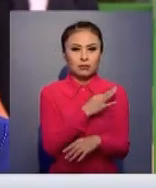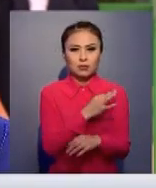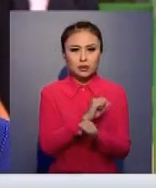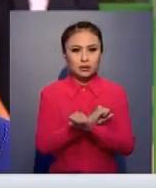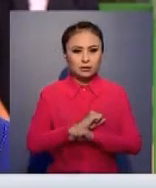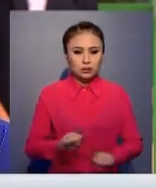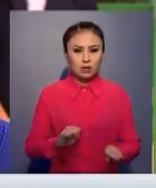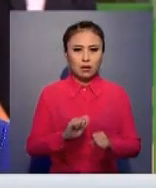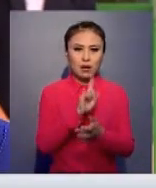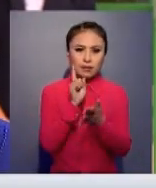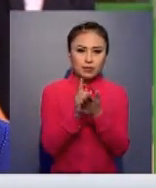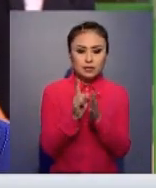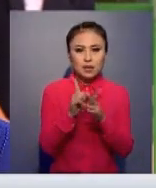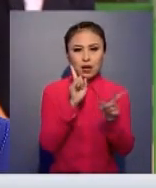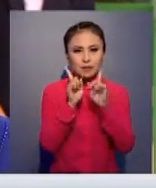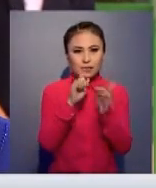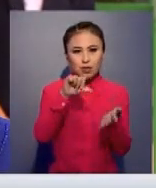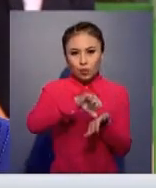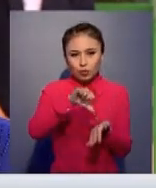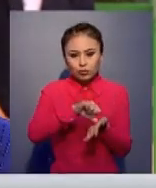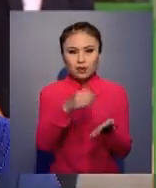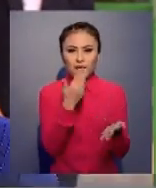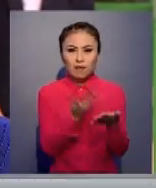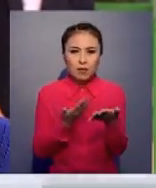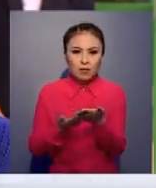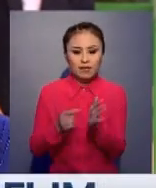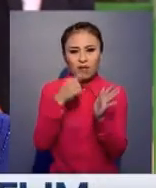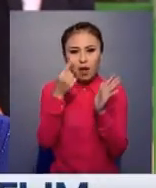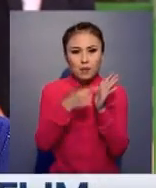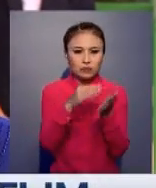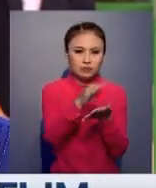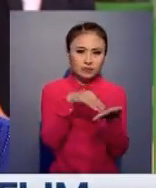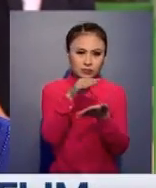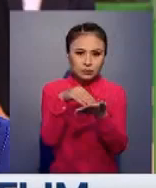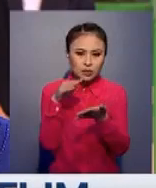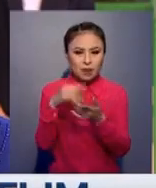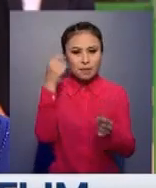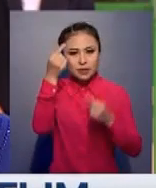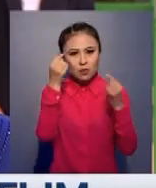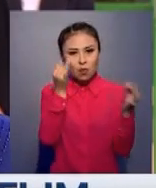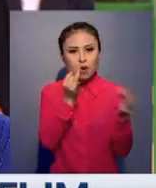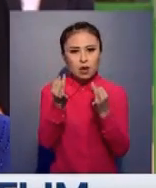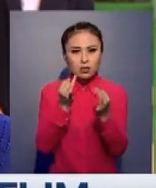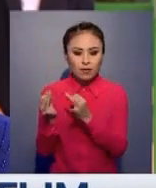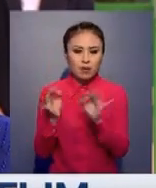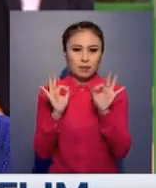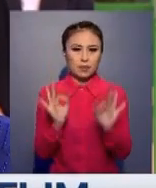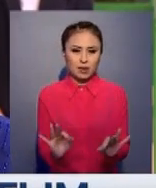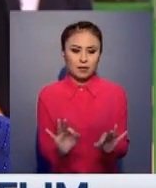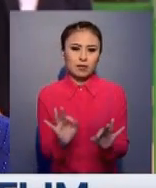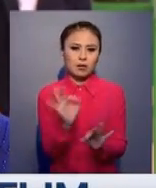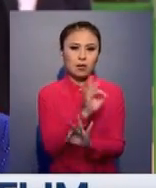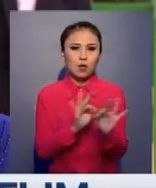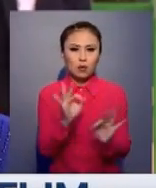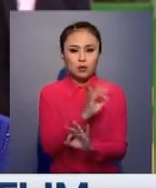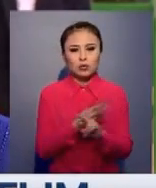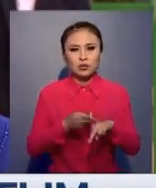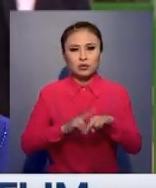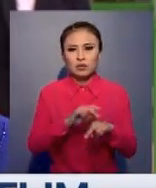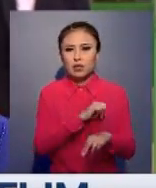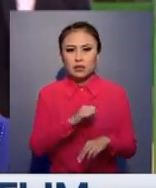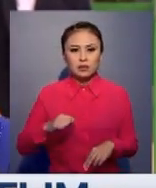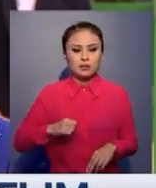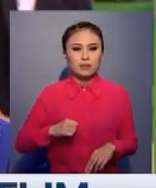Отбасымызбен келіп, жиналыстарына қатысып, сауалнамаларын толтырып, психологтармен, жаңағы соцпедагогтармен